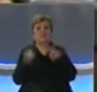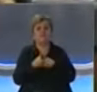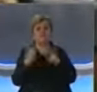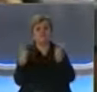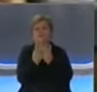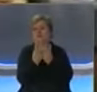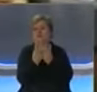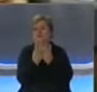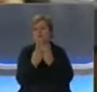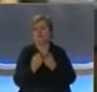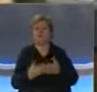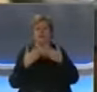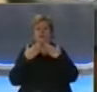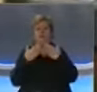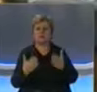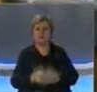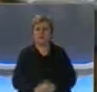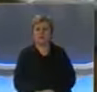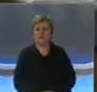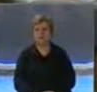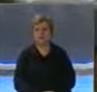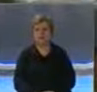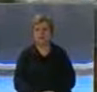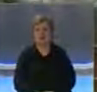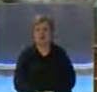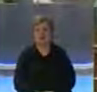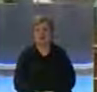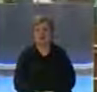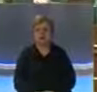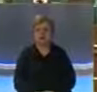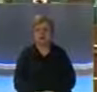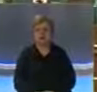dhe kërkesat që i kanë. Ju faleminderit. Faleminderit.